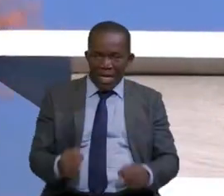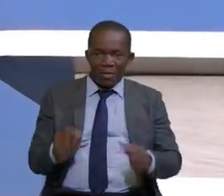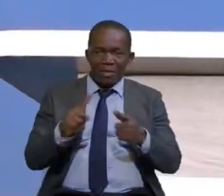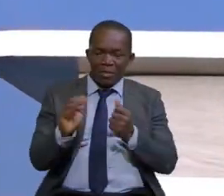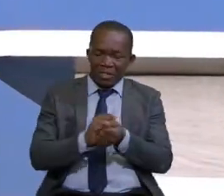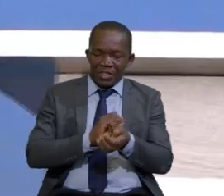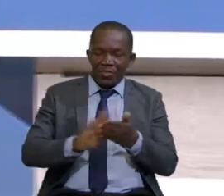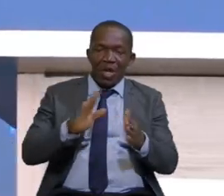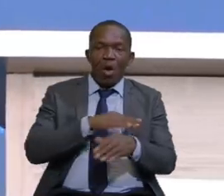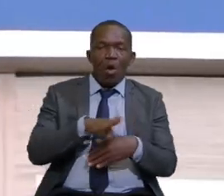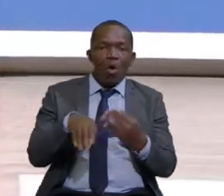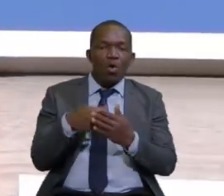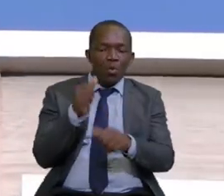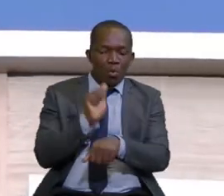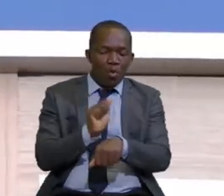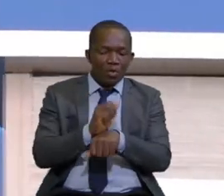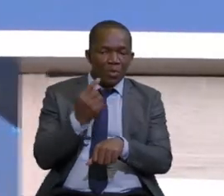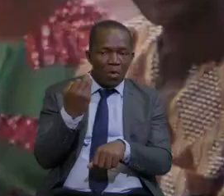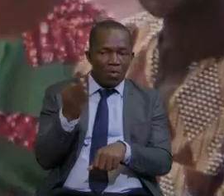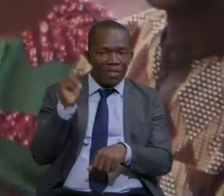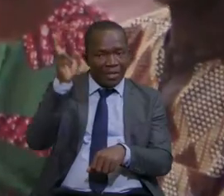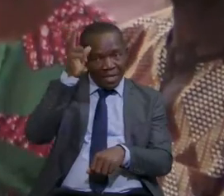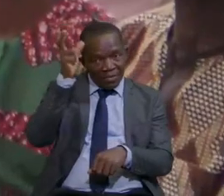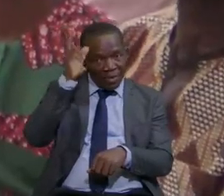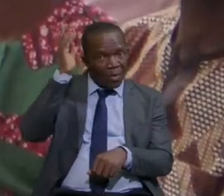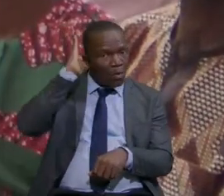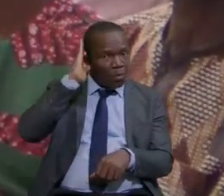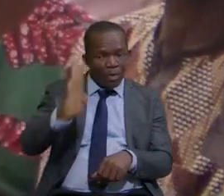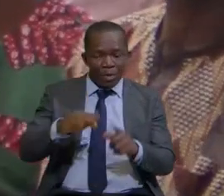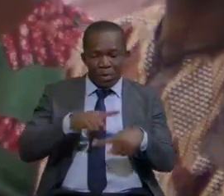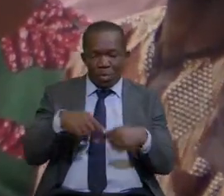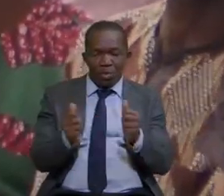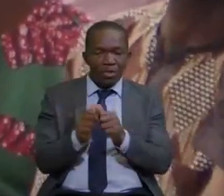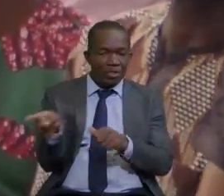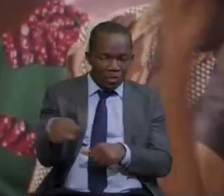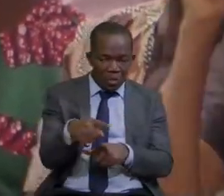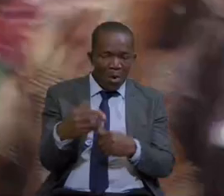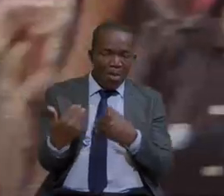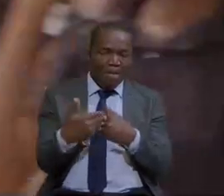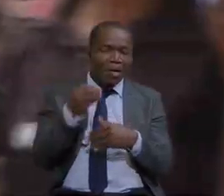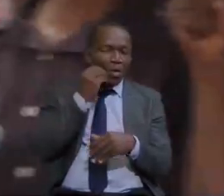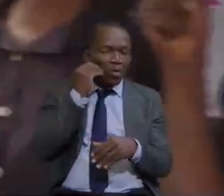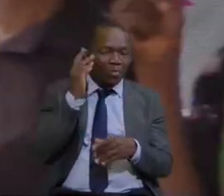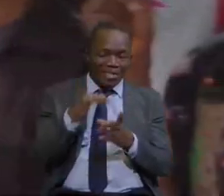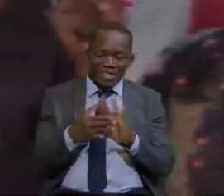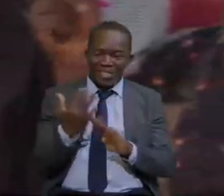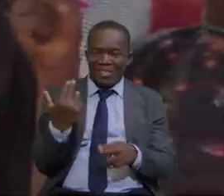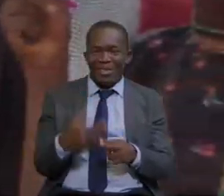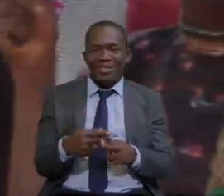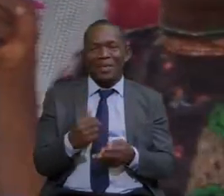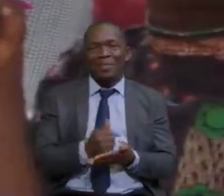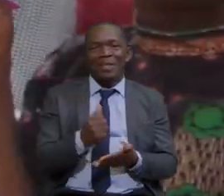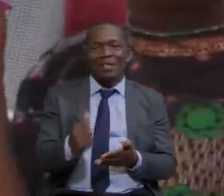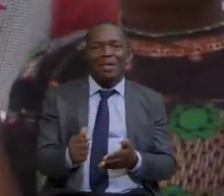diable. Tout cela partira et tu rentreras avec au nom de Jésus. Et Jésus a